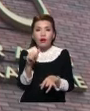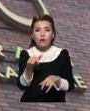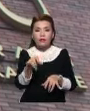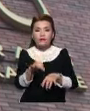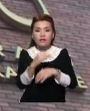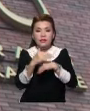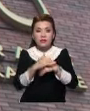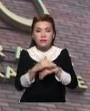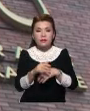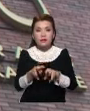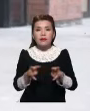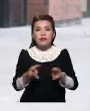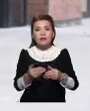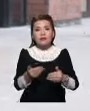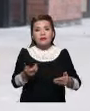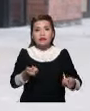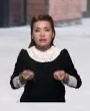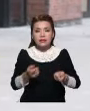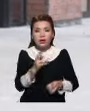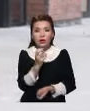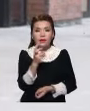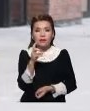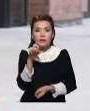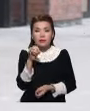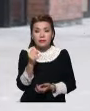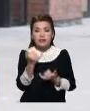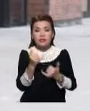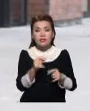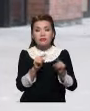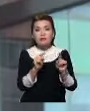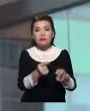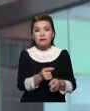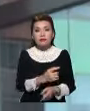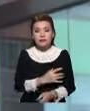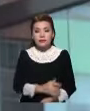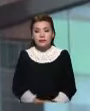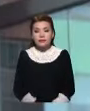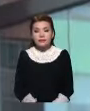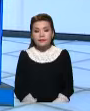супруг, экс-министр нацэкономики Куандык Бишимбаев, также находится под стражей.